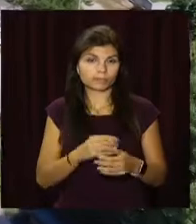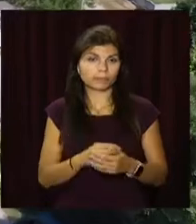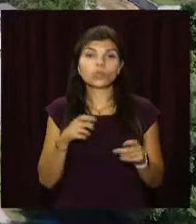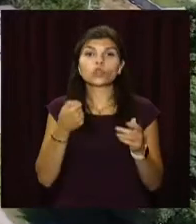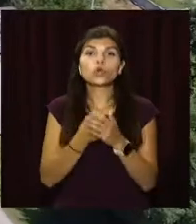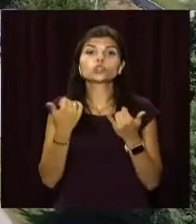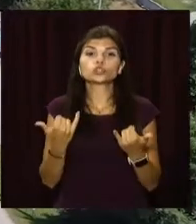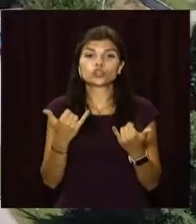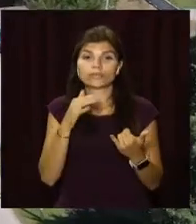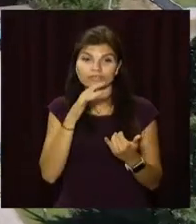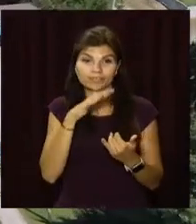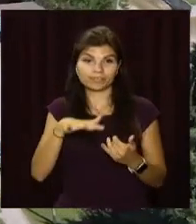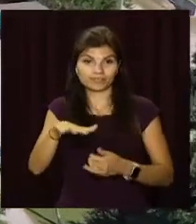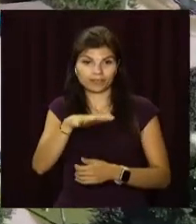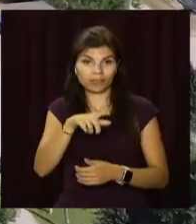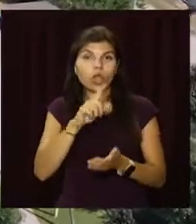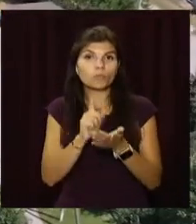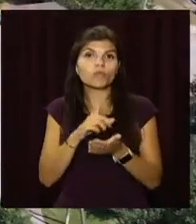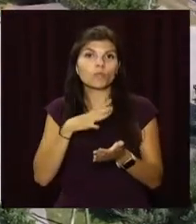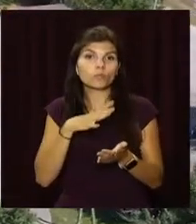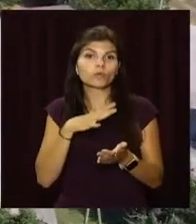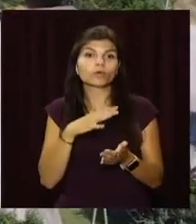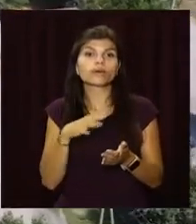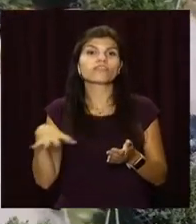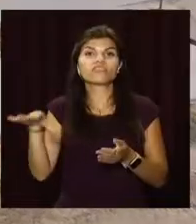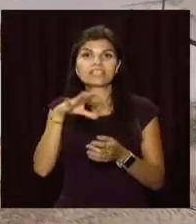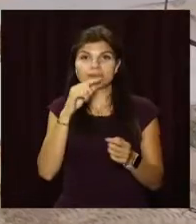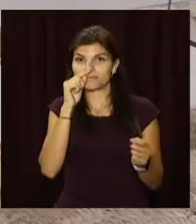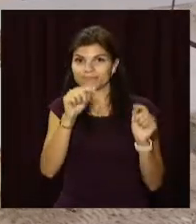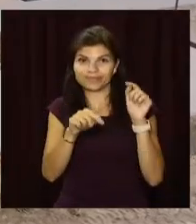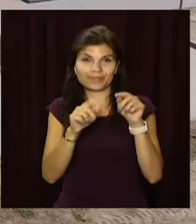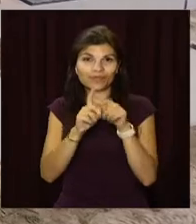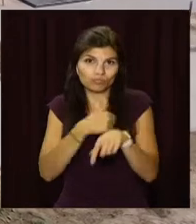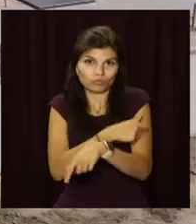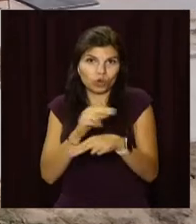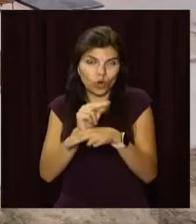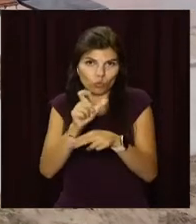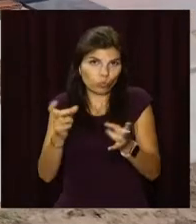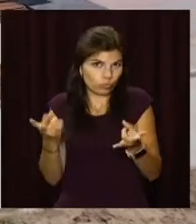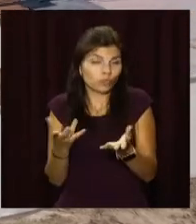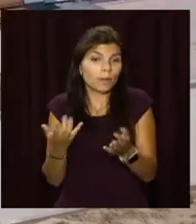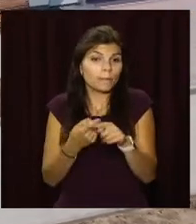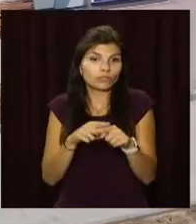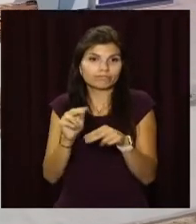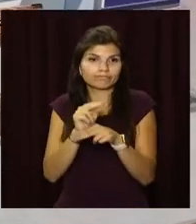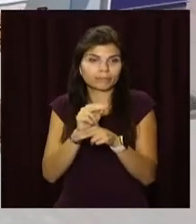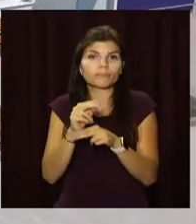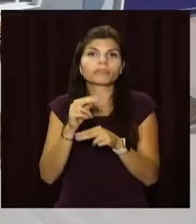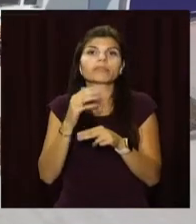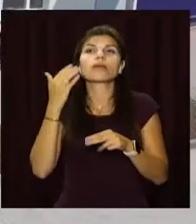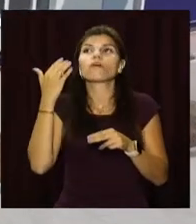До сучасної медичної інфраструктури повинні мати доступ усі мешканці. Тому на Дніпропетровщині зараз активно будують за